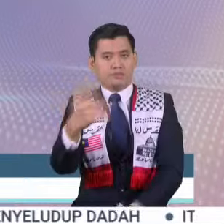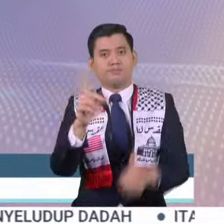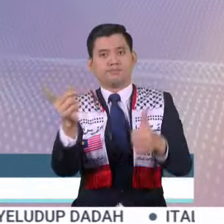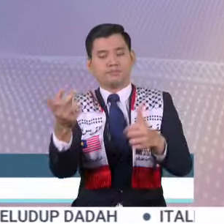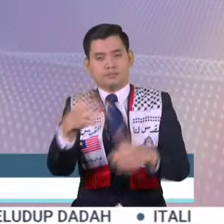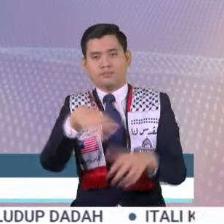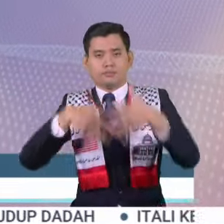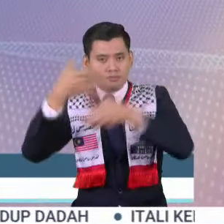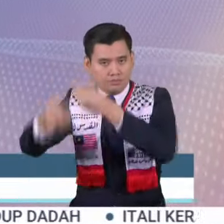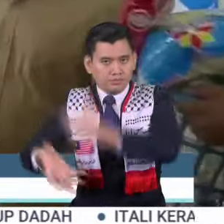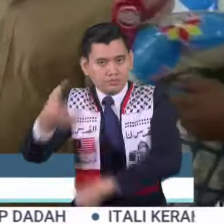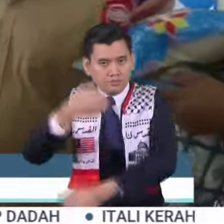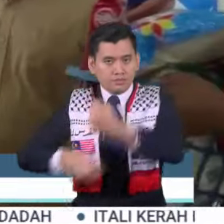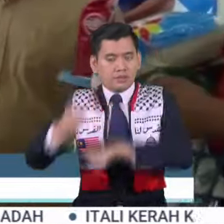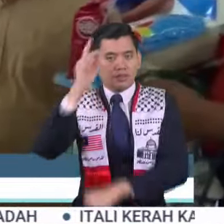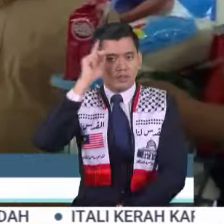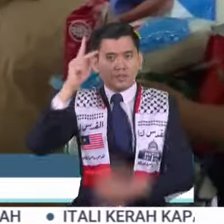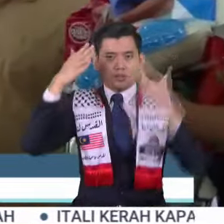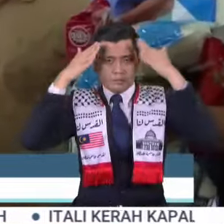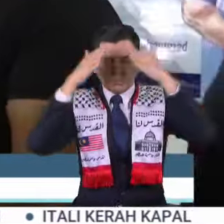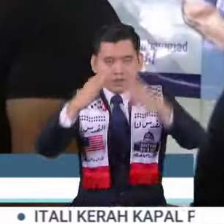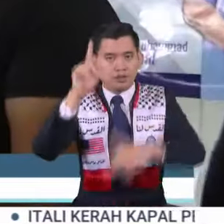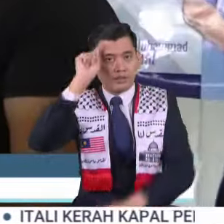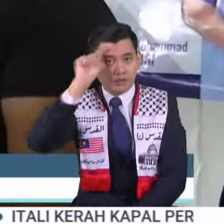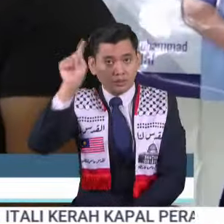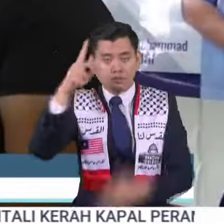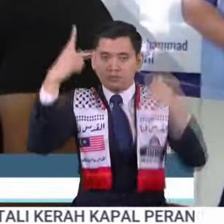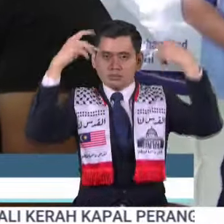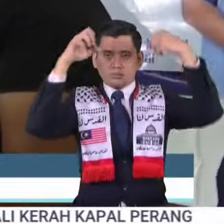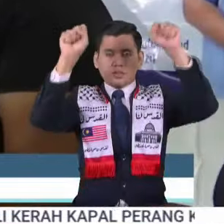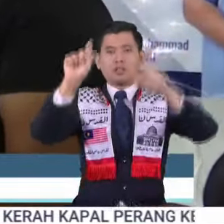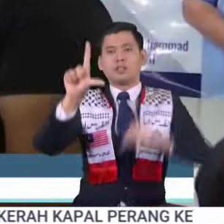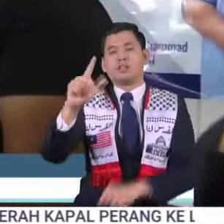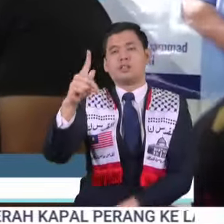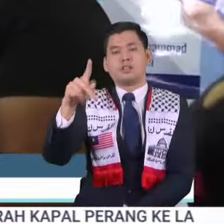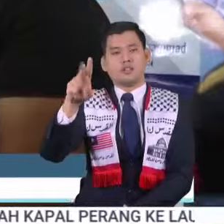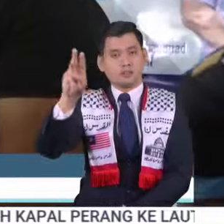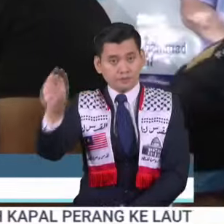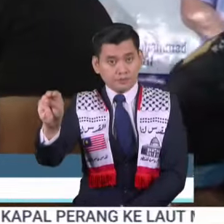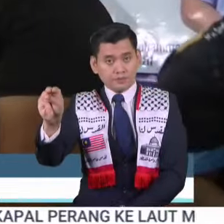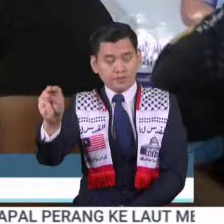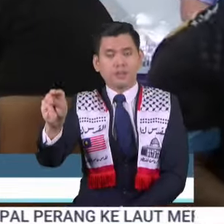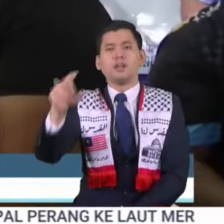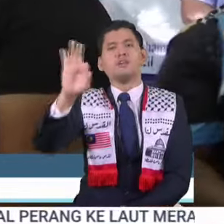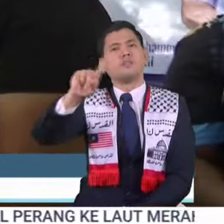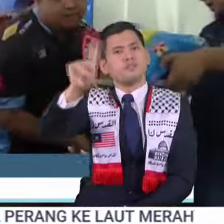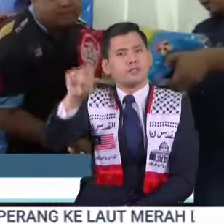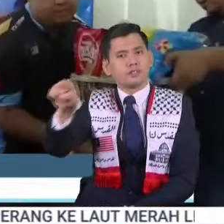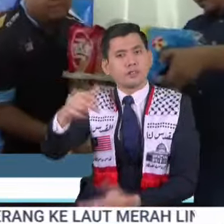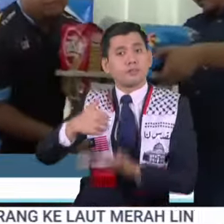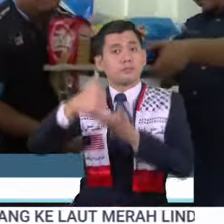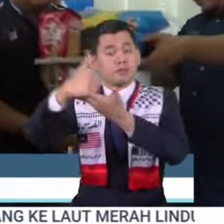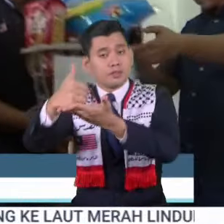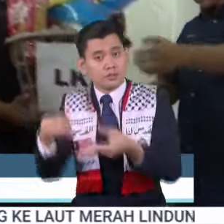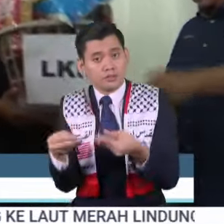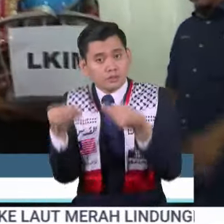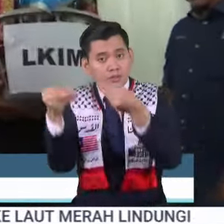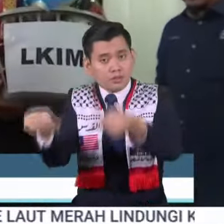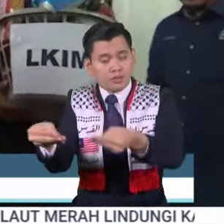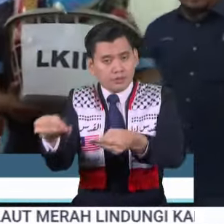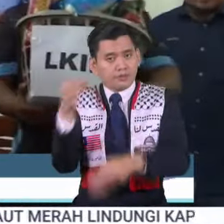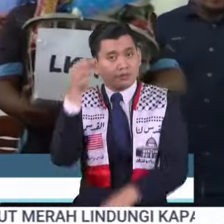juga Terengganu menurut pengerusi lembaga kemajuan ikan Malaysia lkim Mohamad Faiz Fadil bantuan diberikan